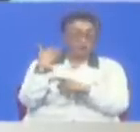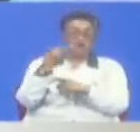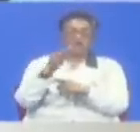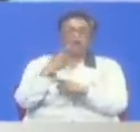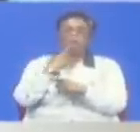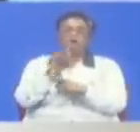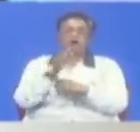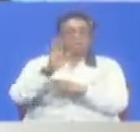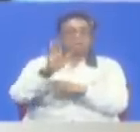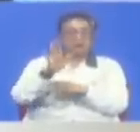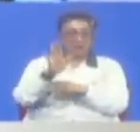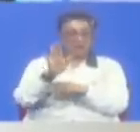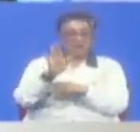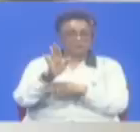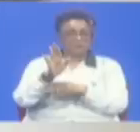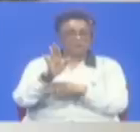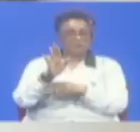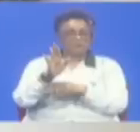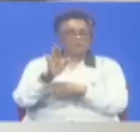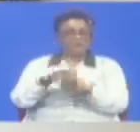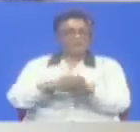mstaafu marehemu Daniel Moi.